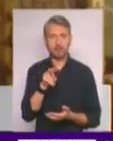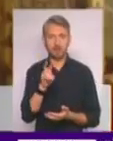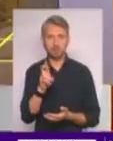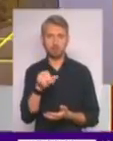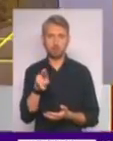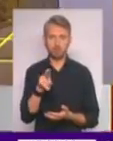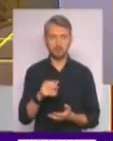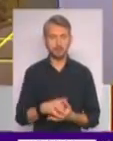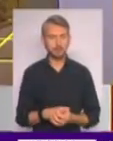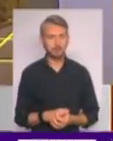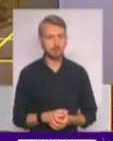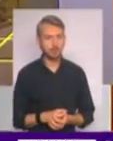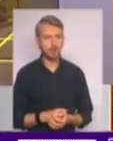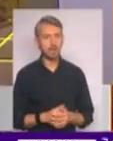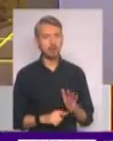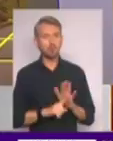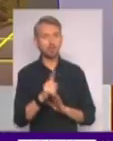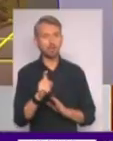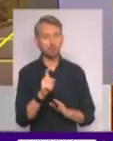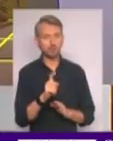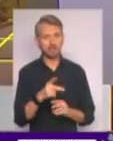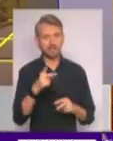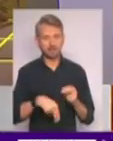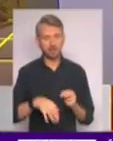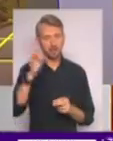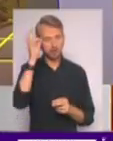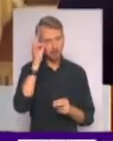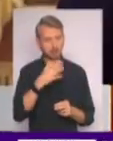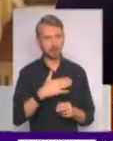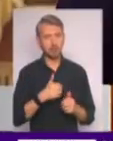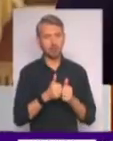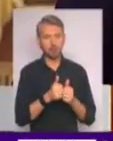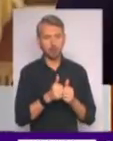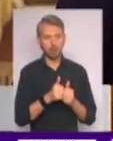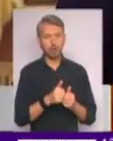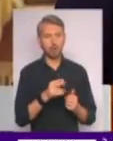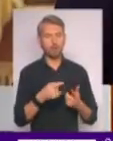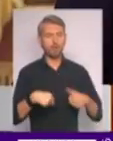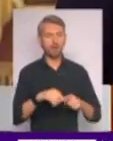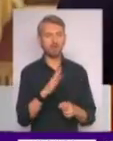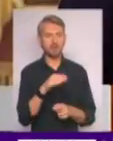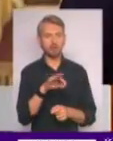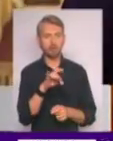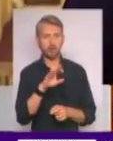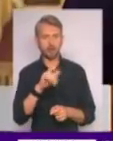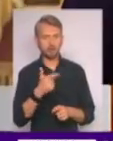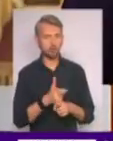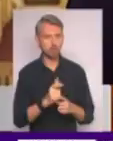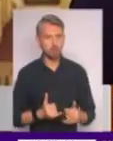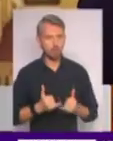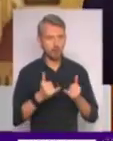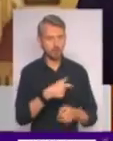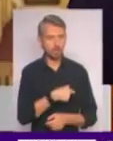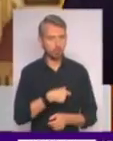Прошу, пане Вадиме. Почнемо з кінця. Згадали мою колегу по фракції Владислава Турця, це дуже поважний депутат з